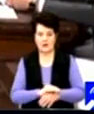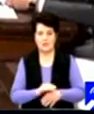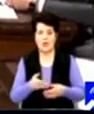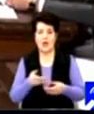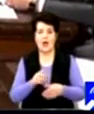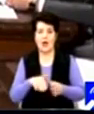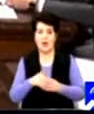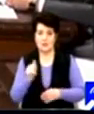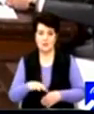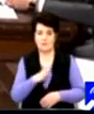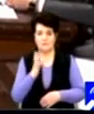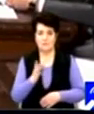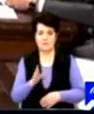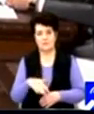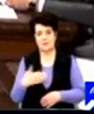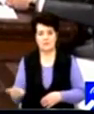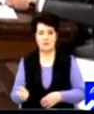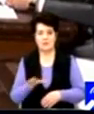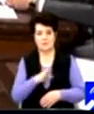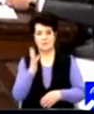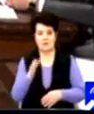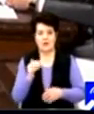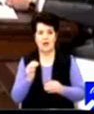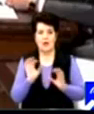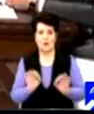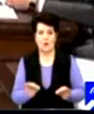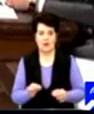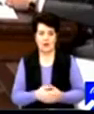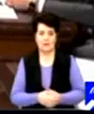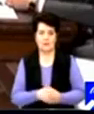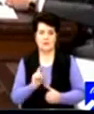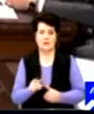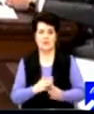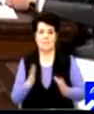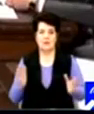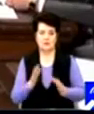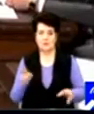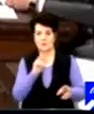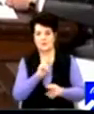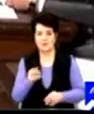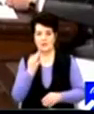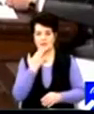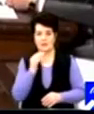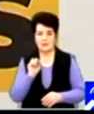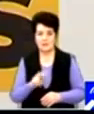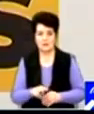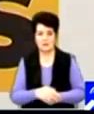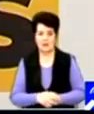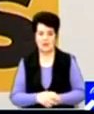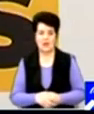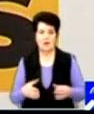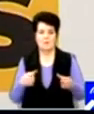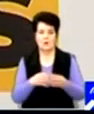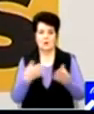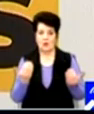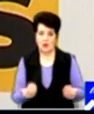loc, în mare parte au fost libere, corecte, fapt confirmat și de către majoritatea observatorilor internaționali. Blocul